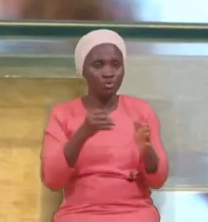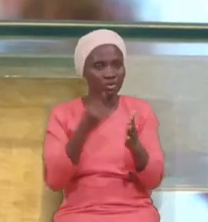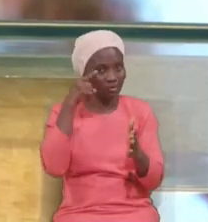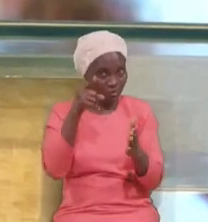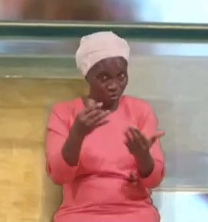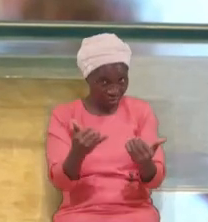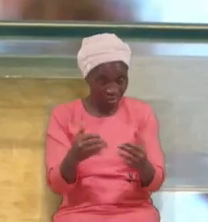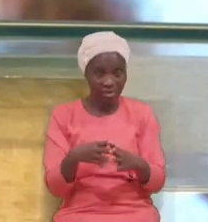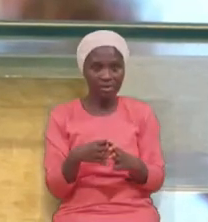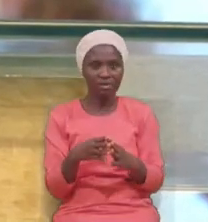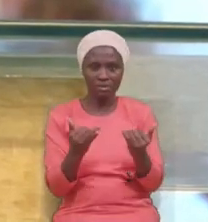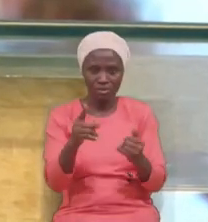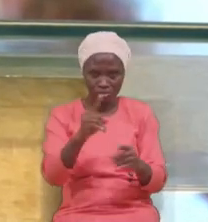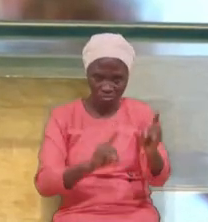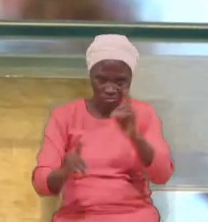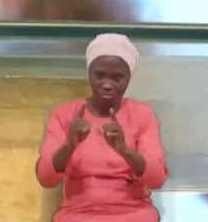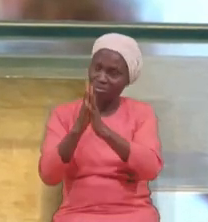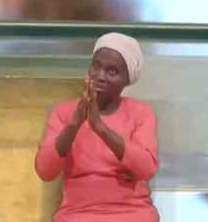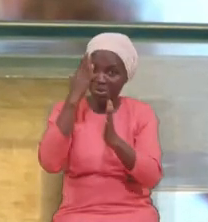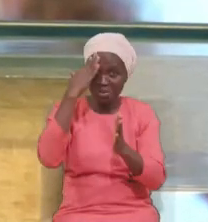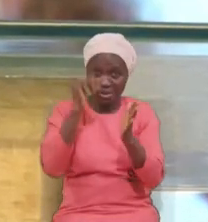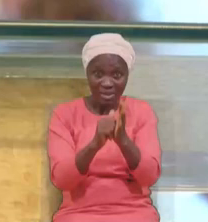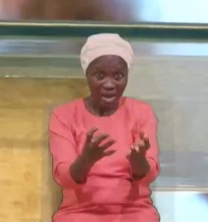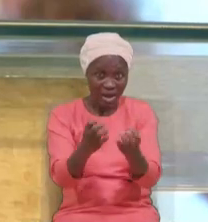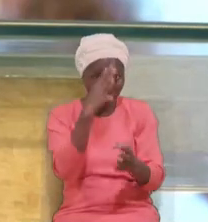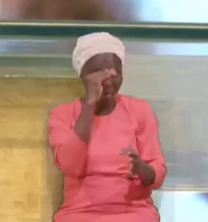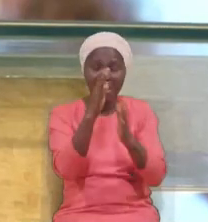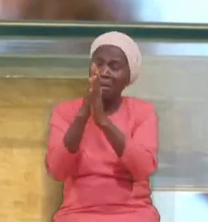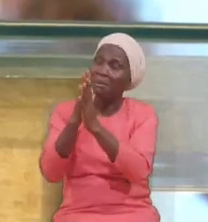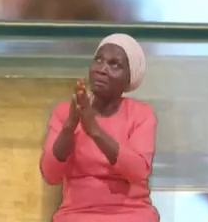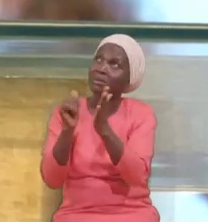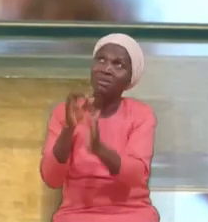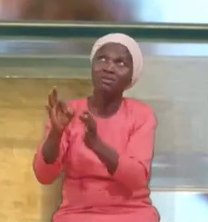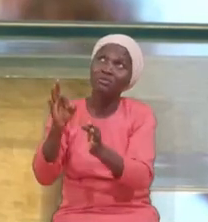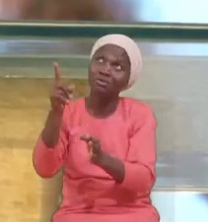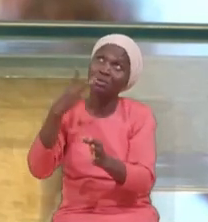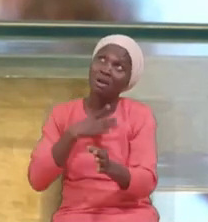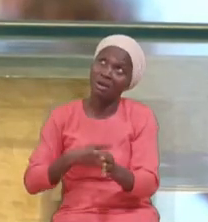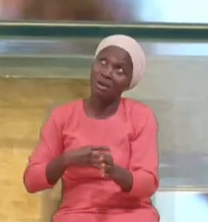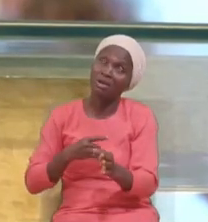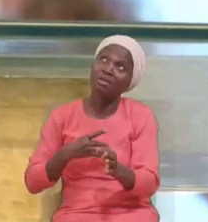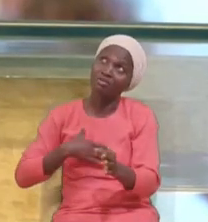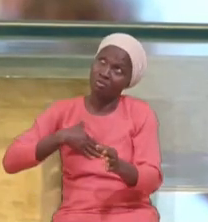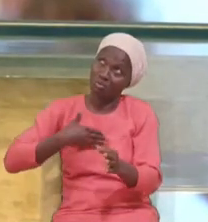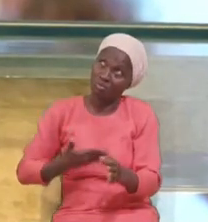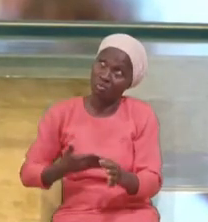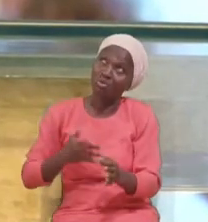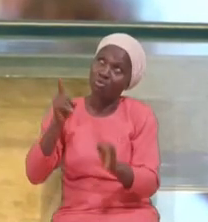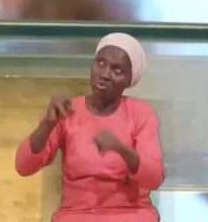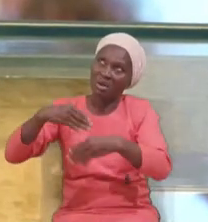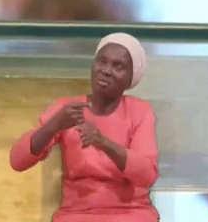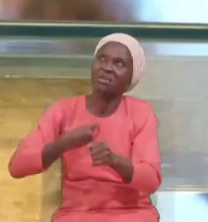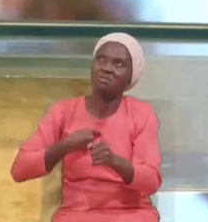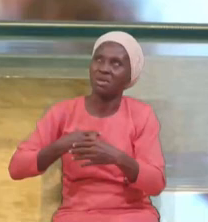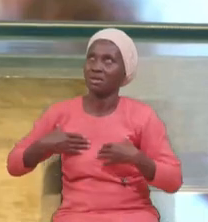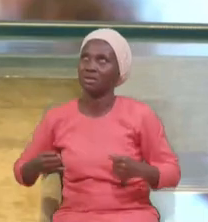Au Seigneur, je suis ici. Vous savez, le lépreux a prié. Il a dit, Seigneur, si tu le veux, tu peux me rendre pur. Si tu le veux,